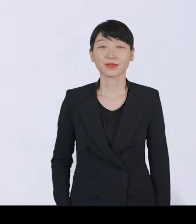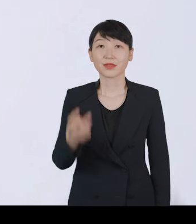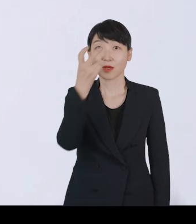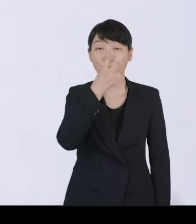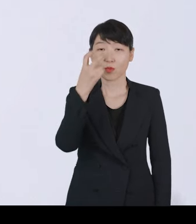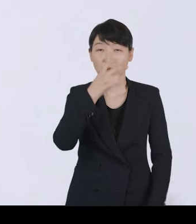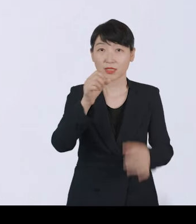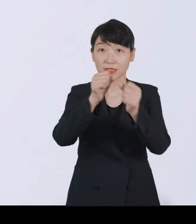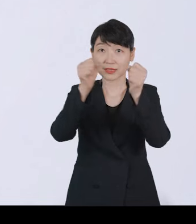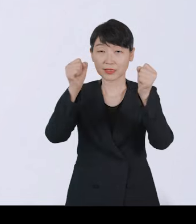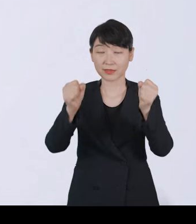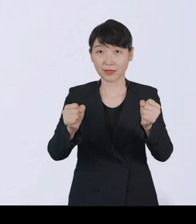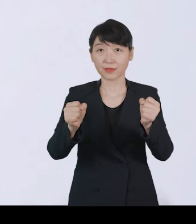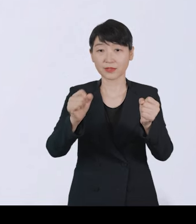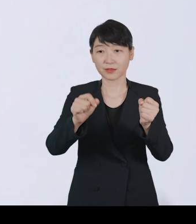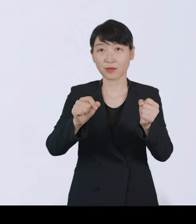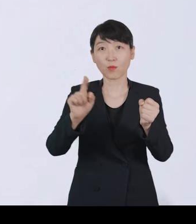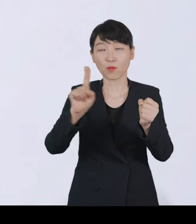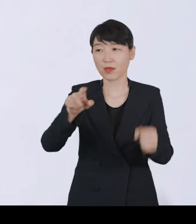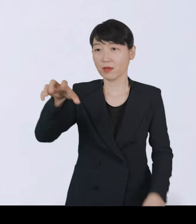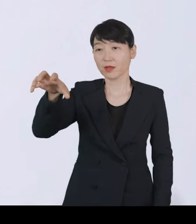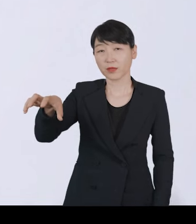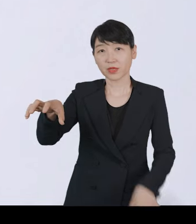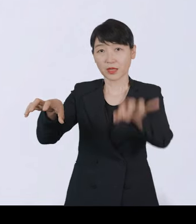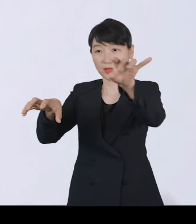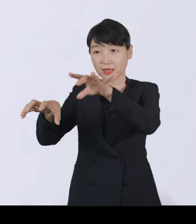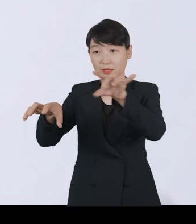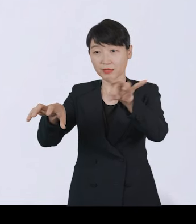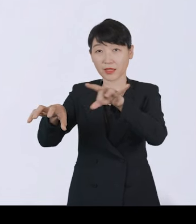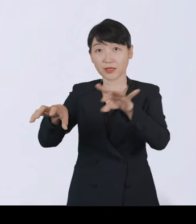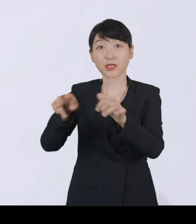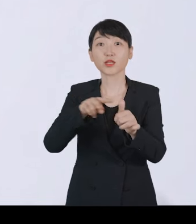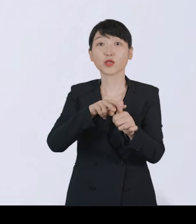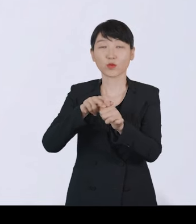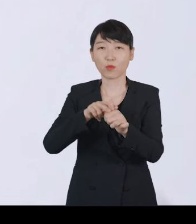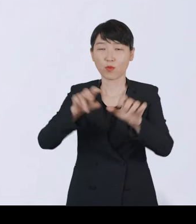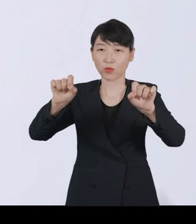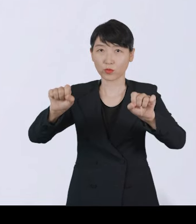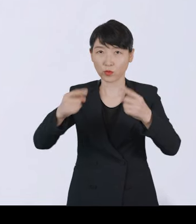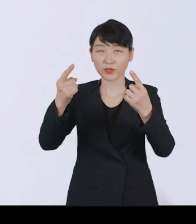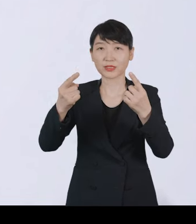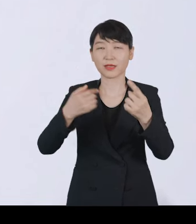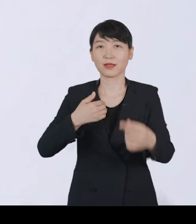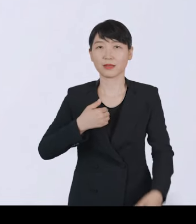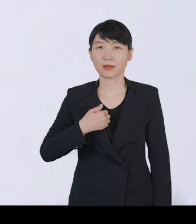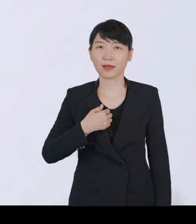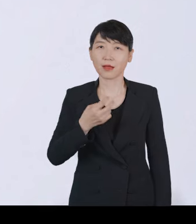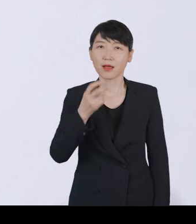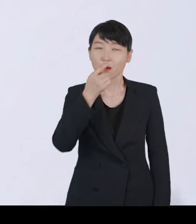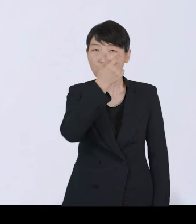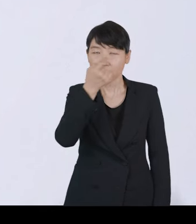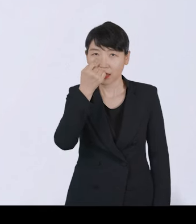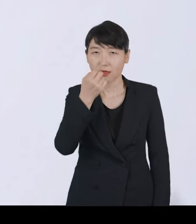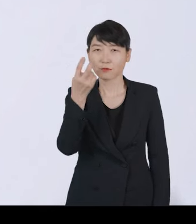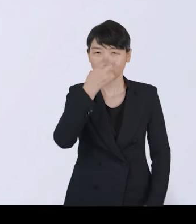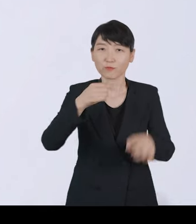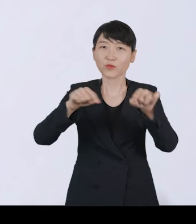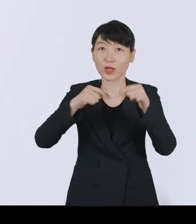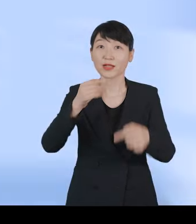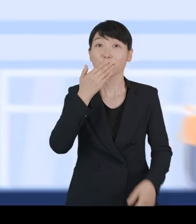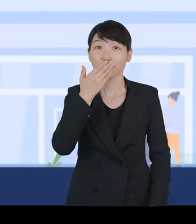모니터링 시스템은 게이트웨이에 들어오는 센서들의 데이터 값을 실시간으로 확인과 관리가 가능한